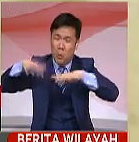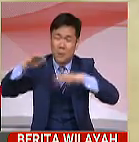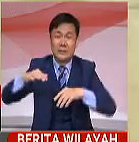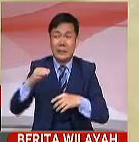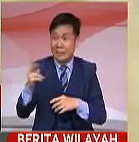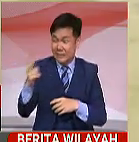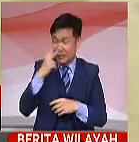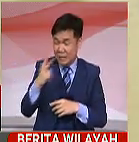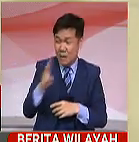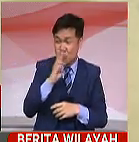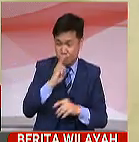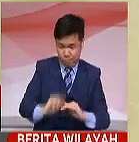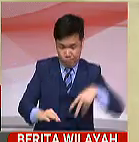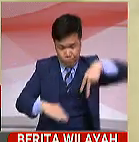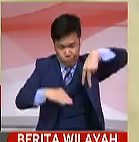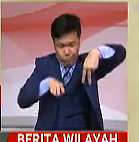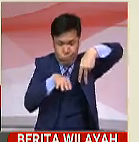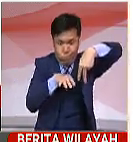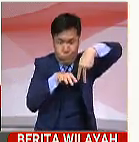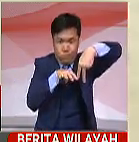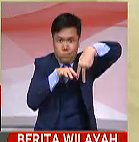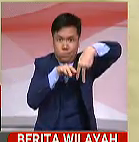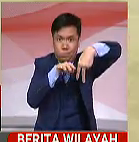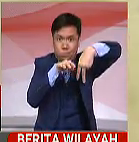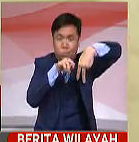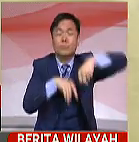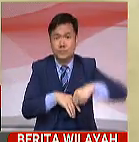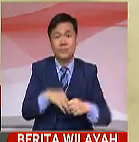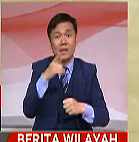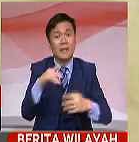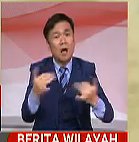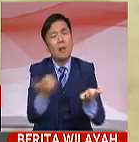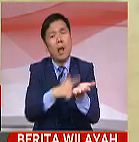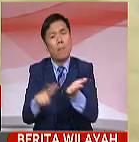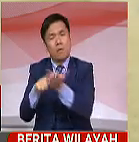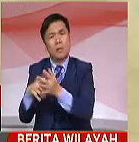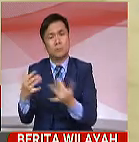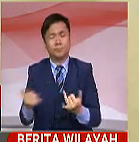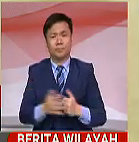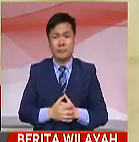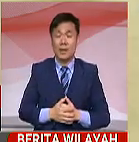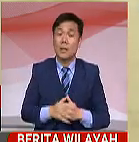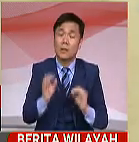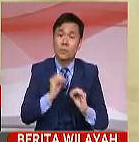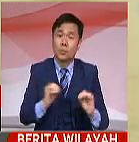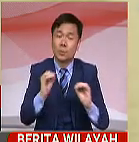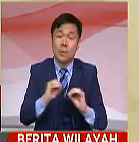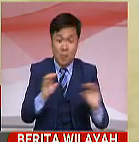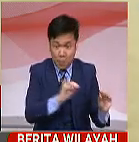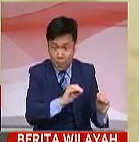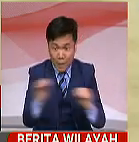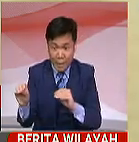air masih lagi menaik di kampung Sungai Tengah ini. Setakat laporan yang saya lakukan ketika ini, tiada sebarang